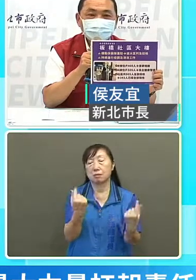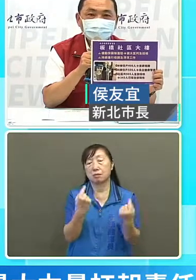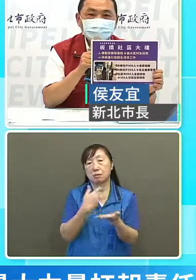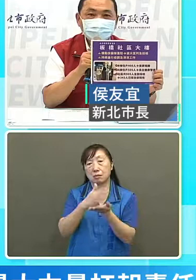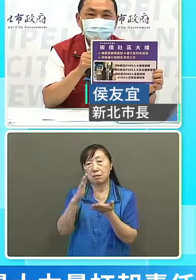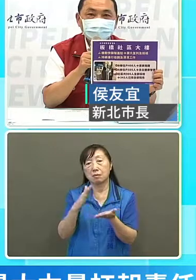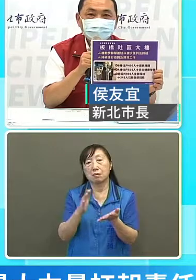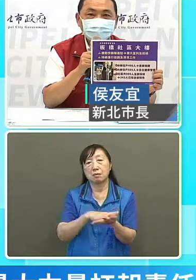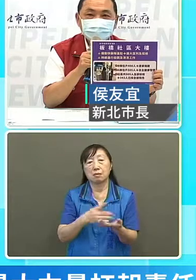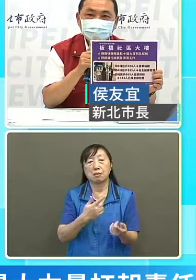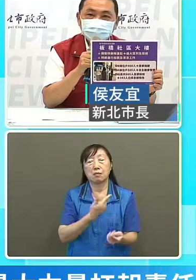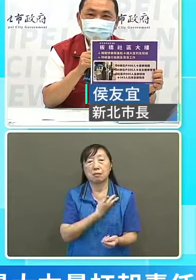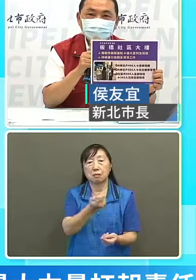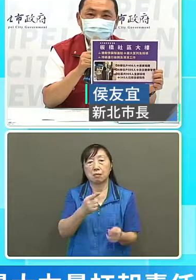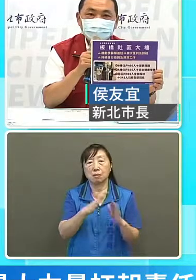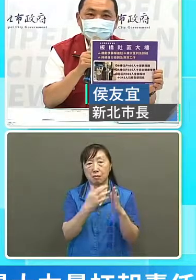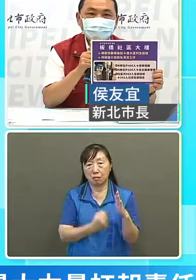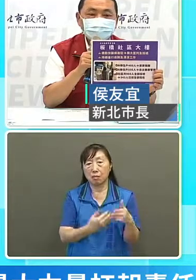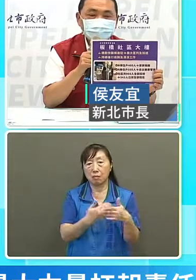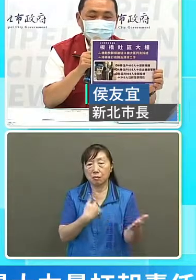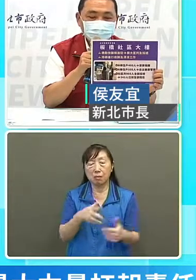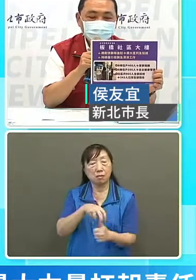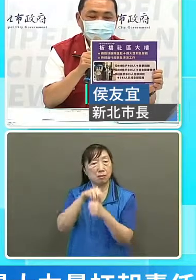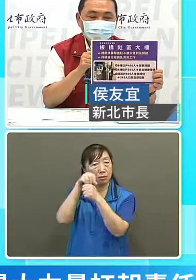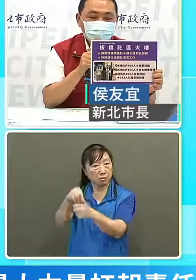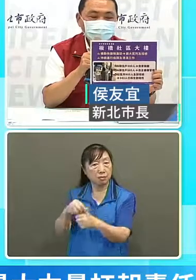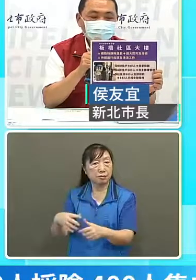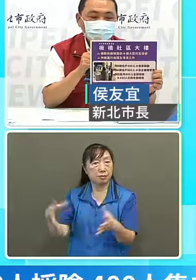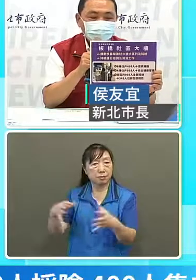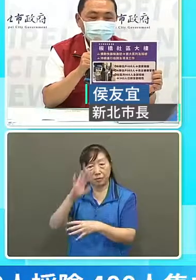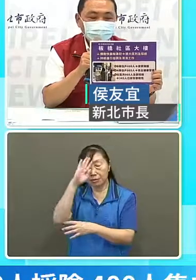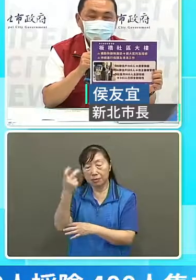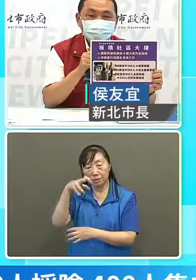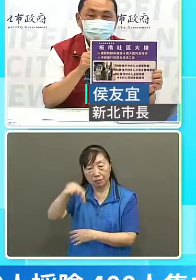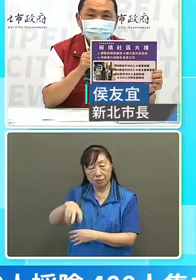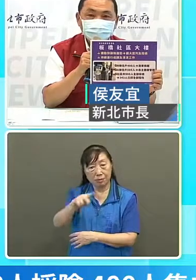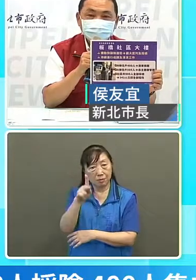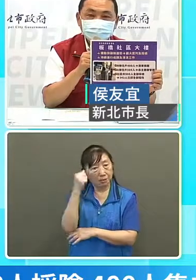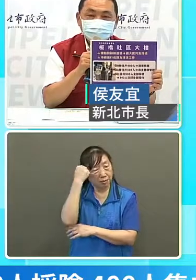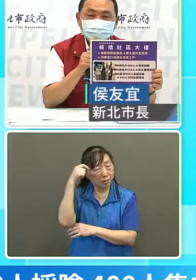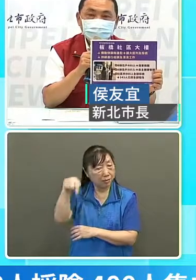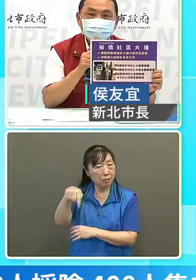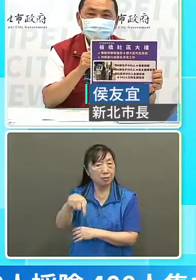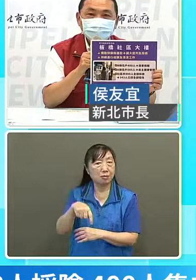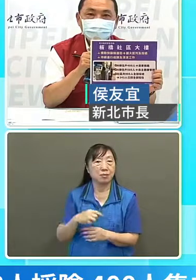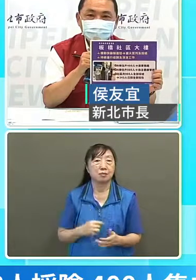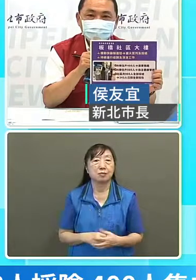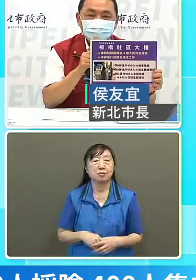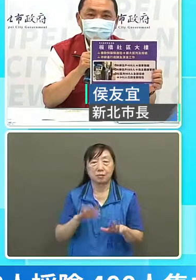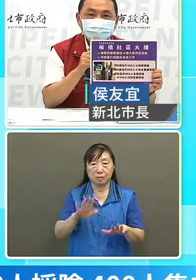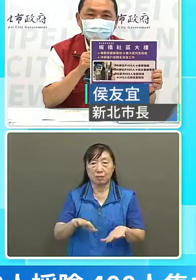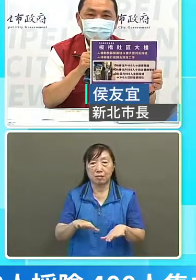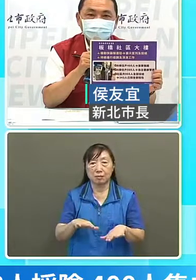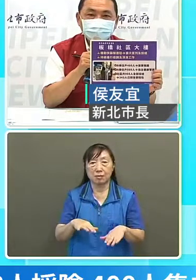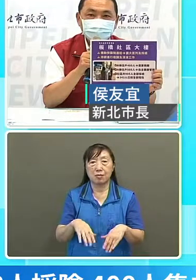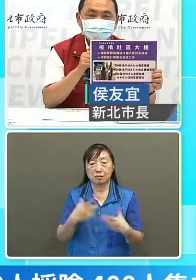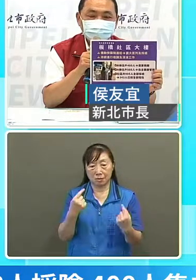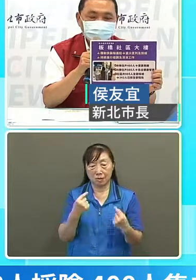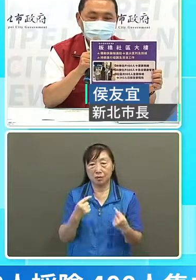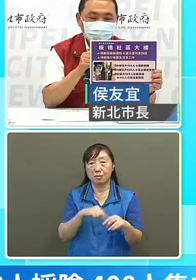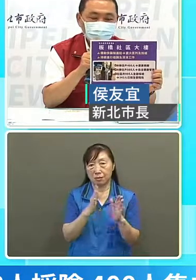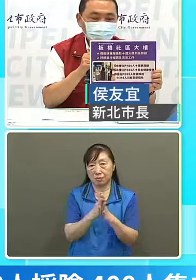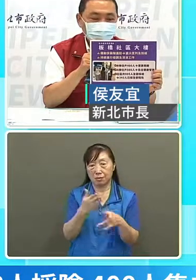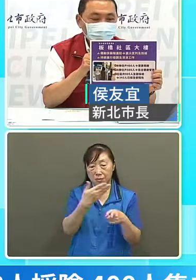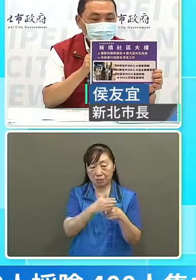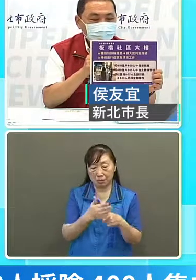框居家隔离，送集中检疫防疫旅馆，这个部分我们现在在今天会陆陆续续的